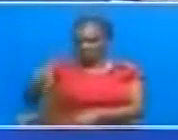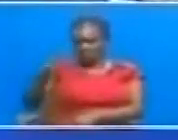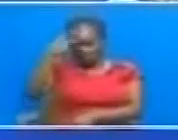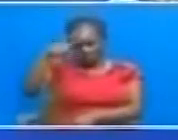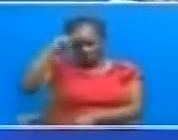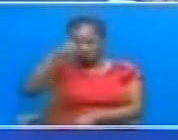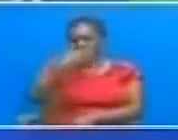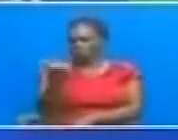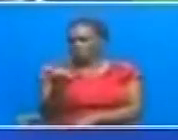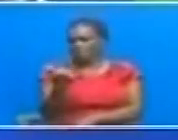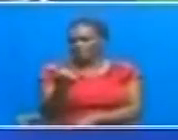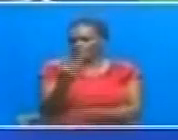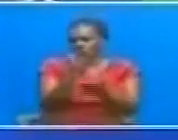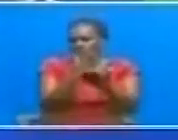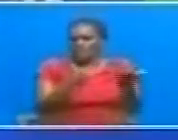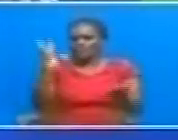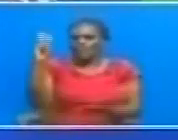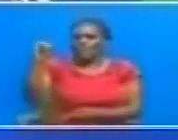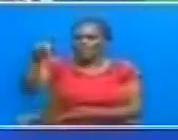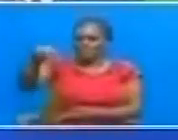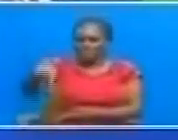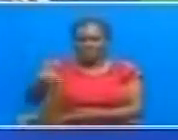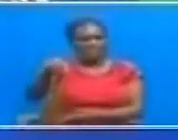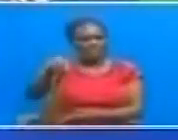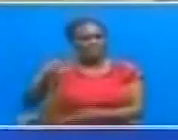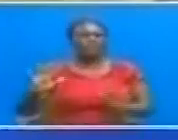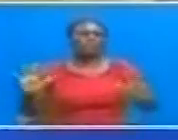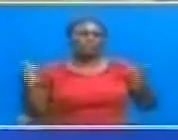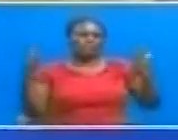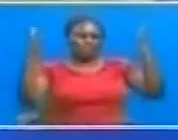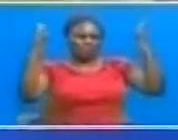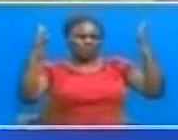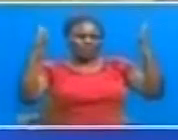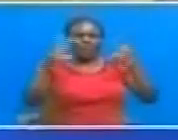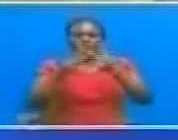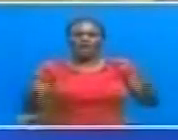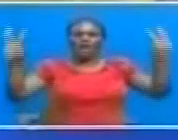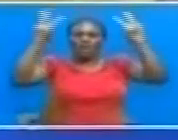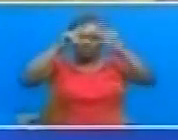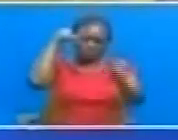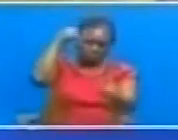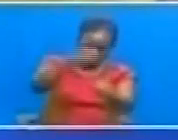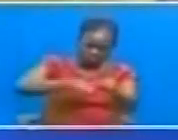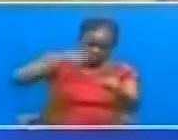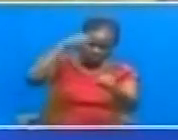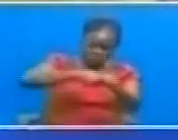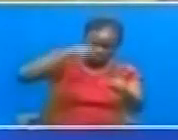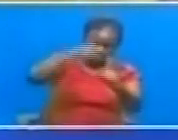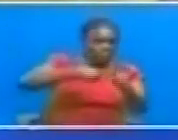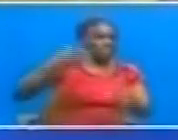zitakazofaa, jambo ambalo wabunge wanachama walionekana kulishabikia. Virtues that we fought for were